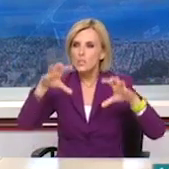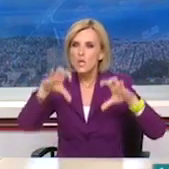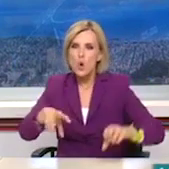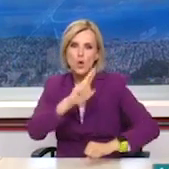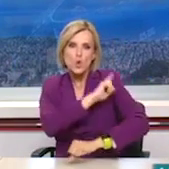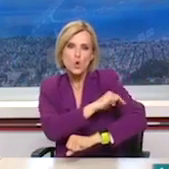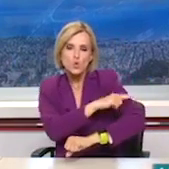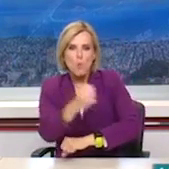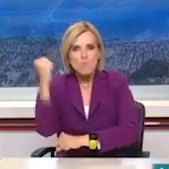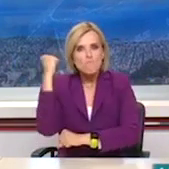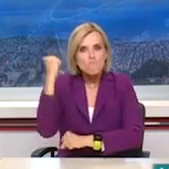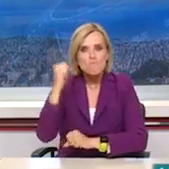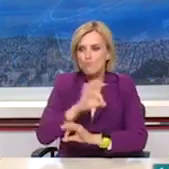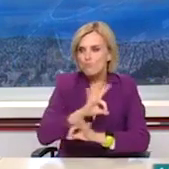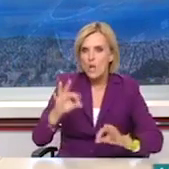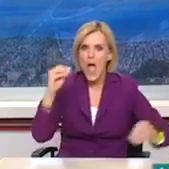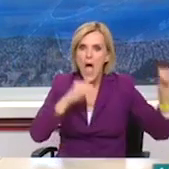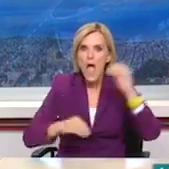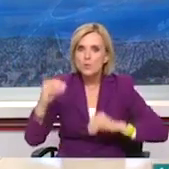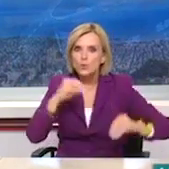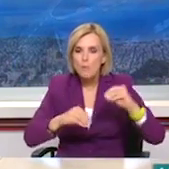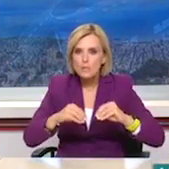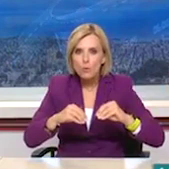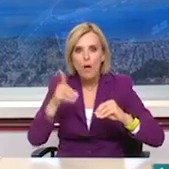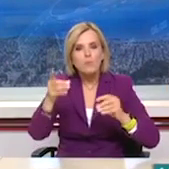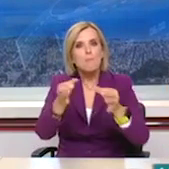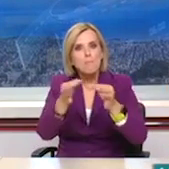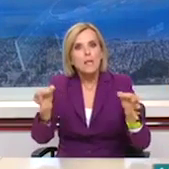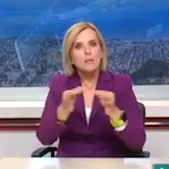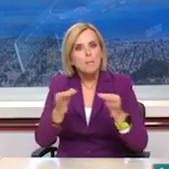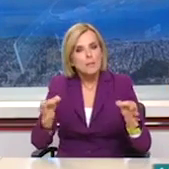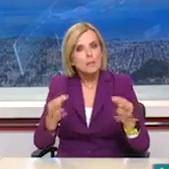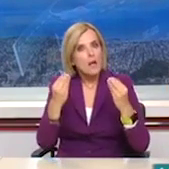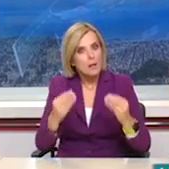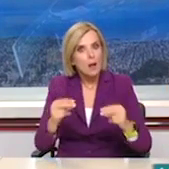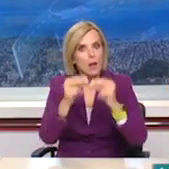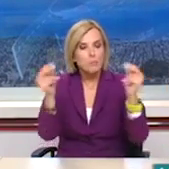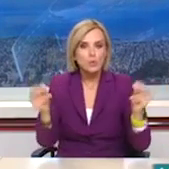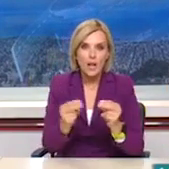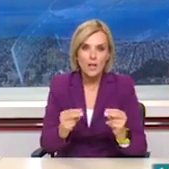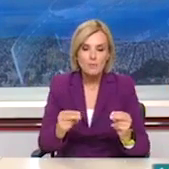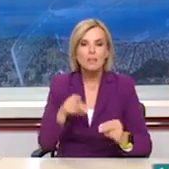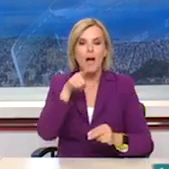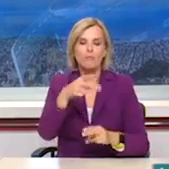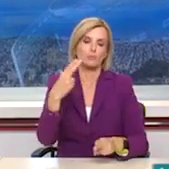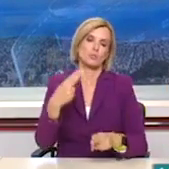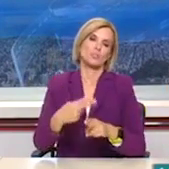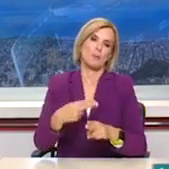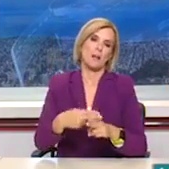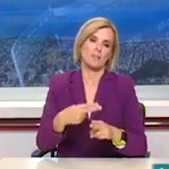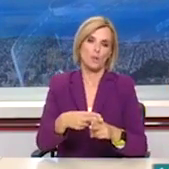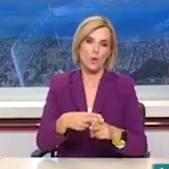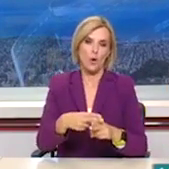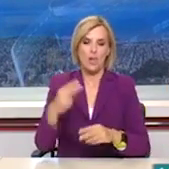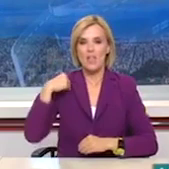υγειονομικά. Αυτή η έγκαιρη εφαρμογή των περιοριστικών μέτρων οδήγησε σε καλύτερα αποτελέσματα. Και νομίζω για μένα αυτό είναι και παραμένει το πιο σημαντικό.